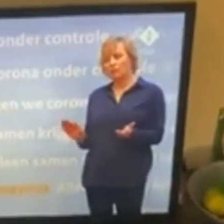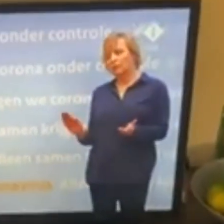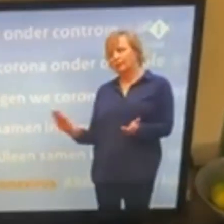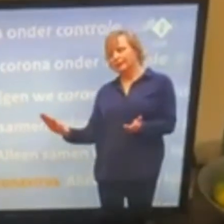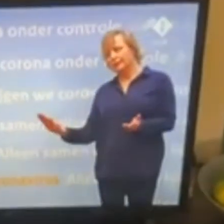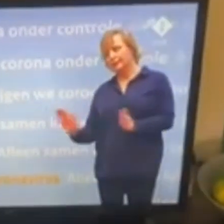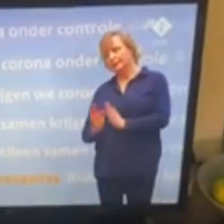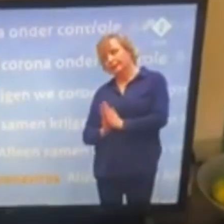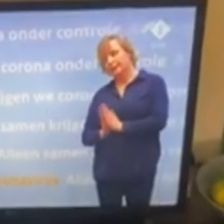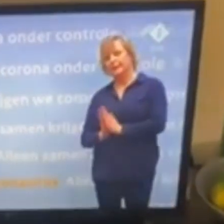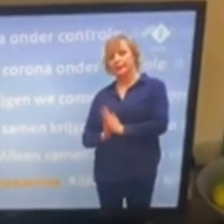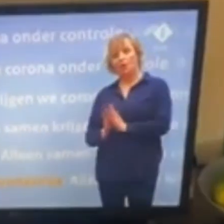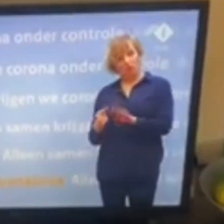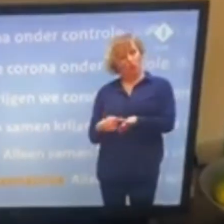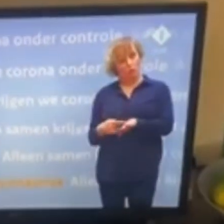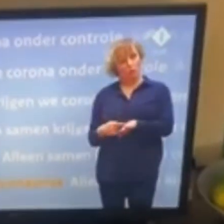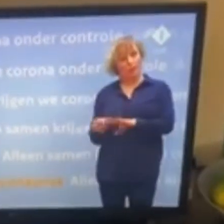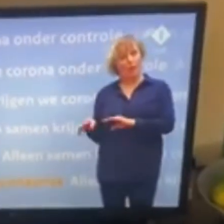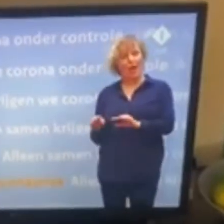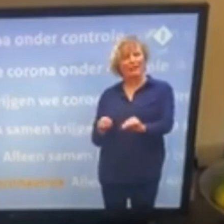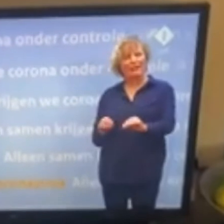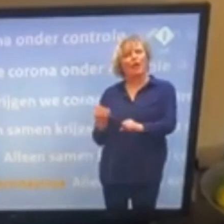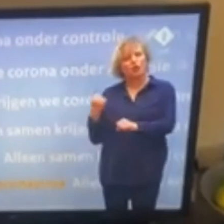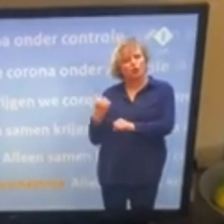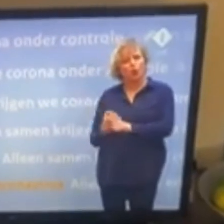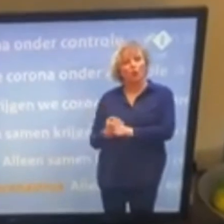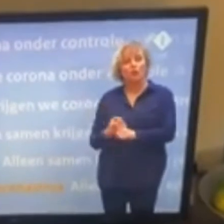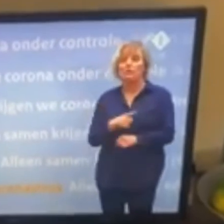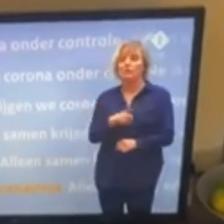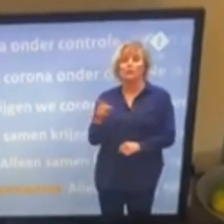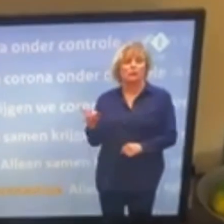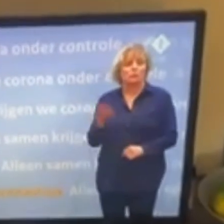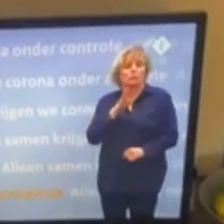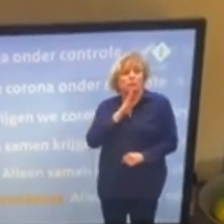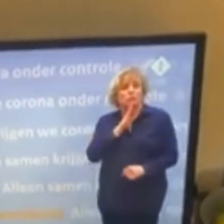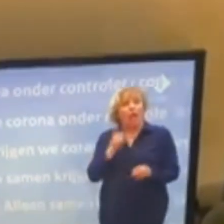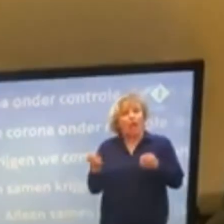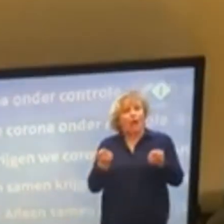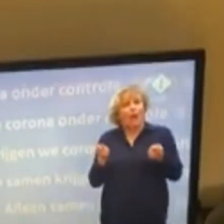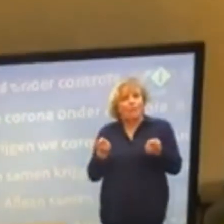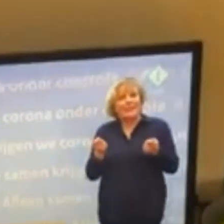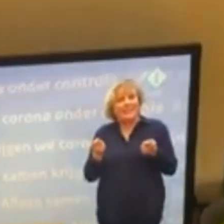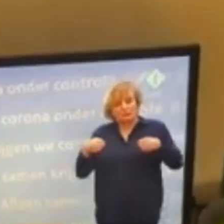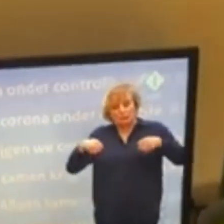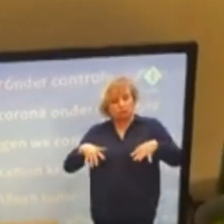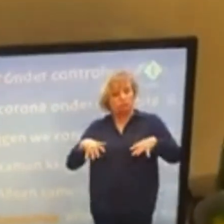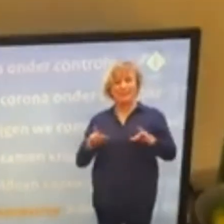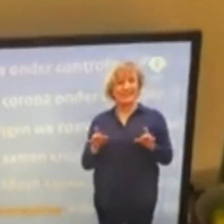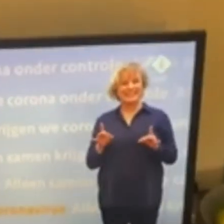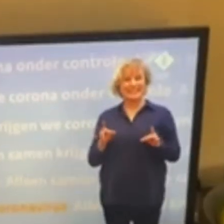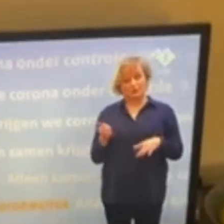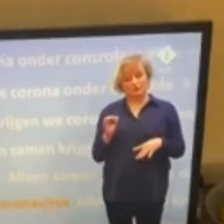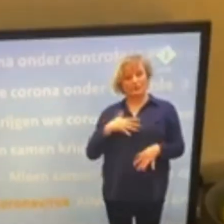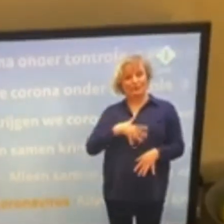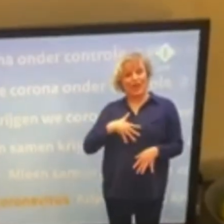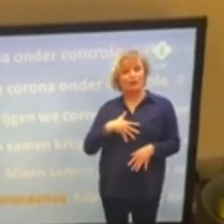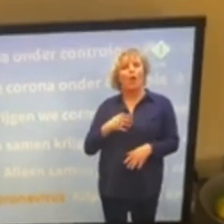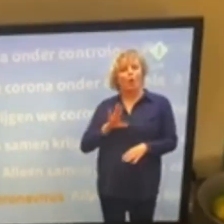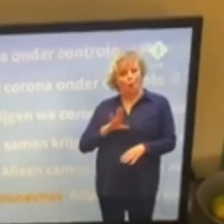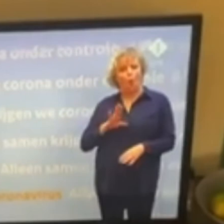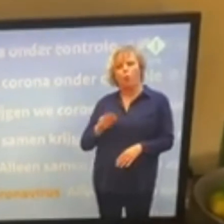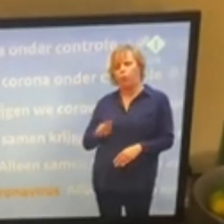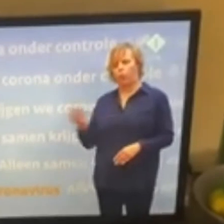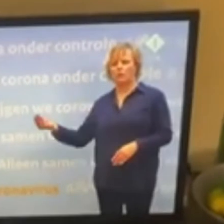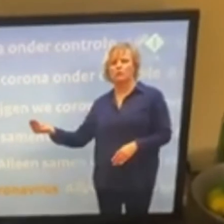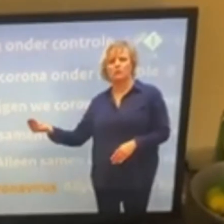noodzakelijke maatregel, zoals u zelf zegt, te kunnen afvaardigen? Dat zouden we ook doen als het kabinet niet was afgetreden afgelopen vrijdag. Omdat zo'n